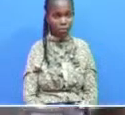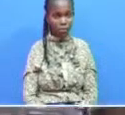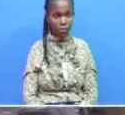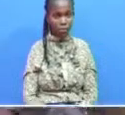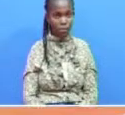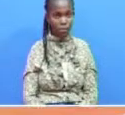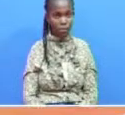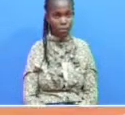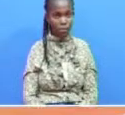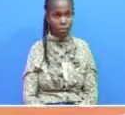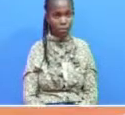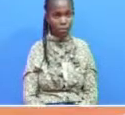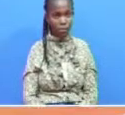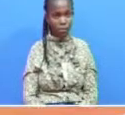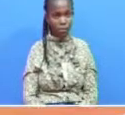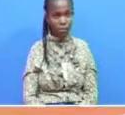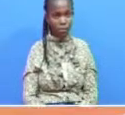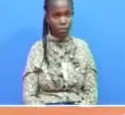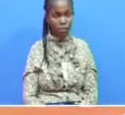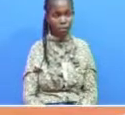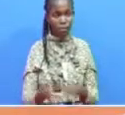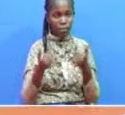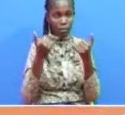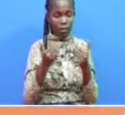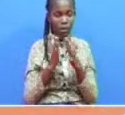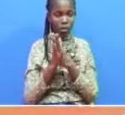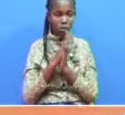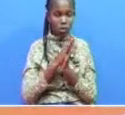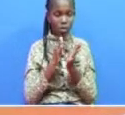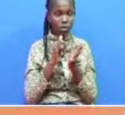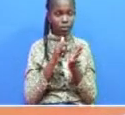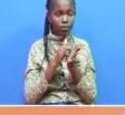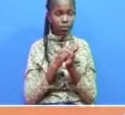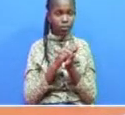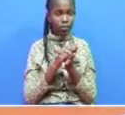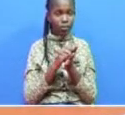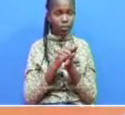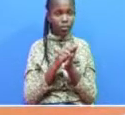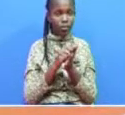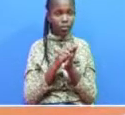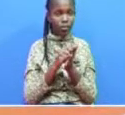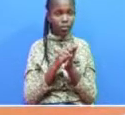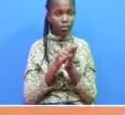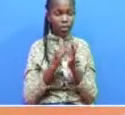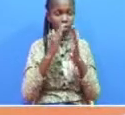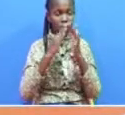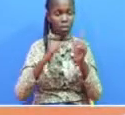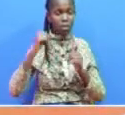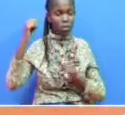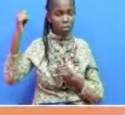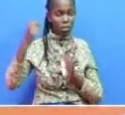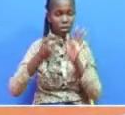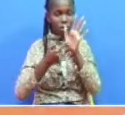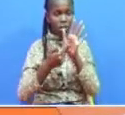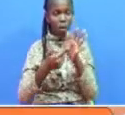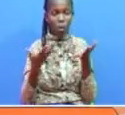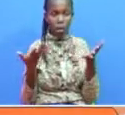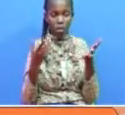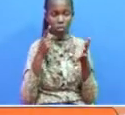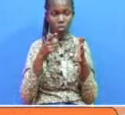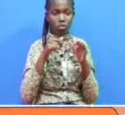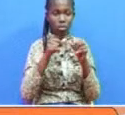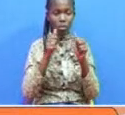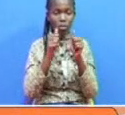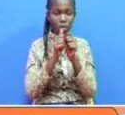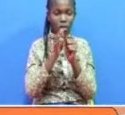Mwaka. Na hindi ngewaisu ya Benjamin Mwaka ya ikumbi ya siasa na ila ukithi wa uyende ya